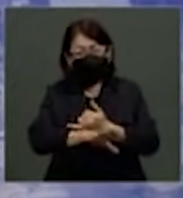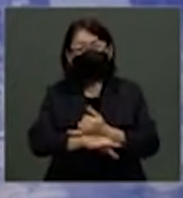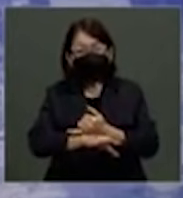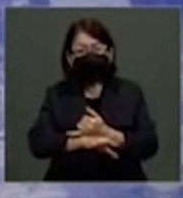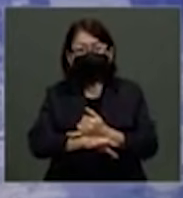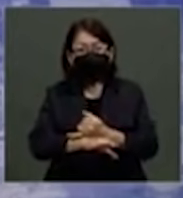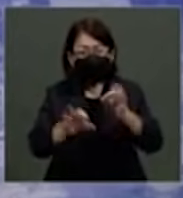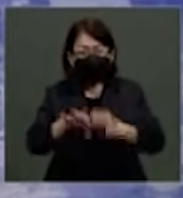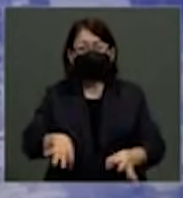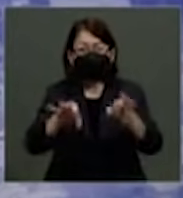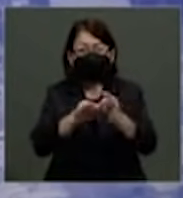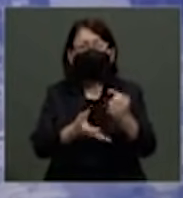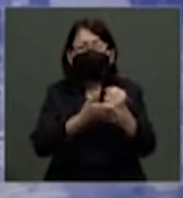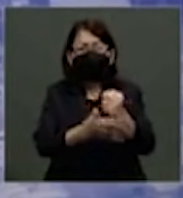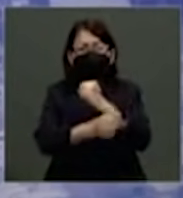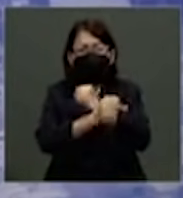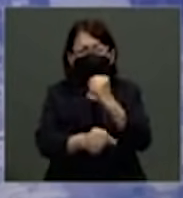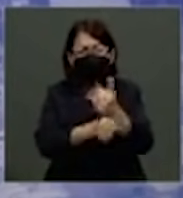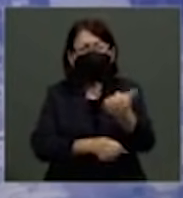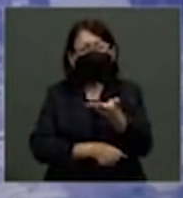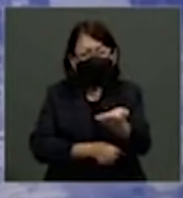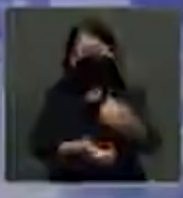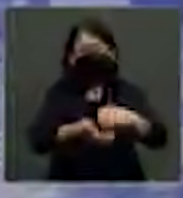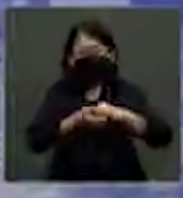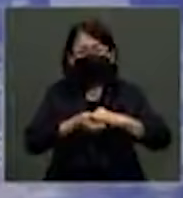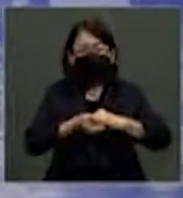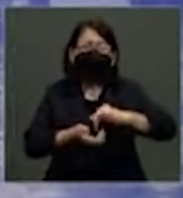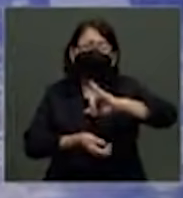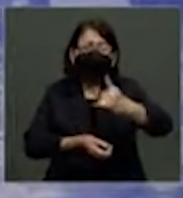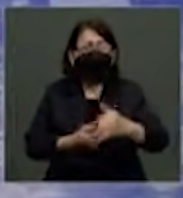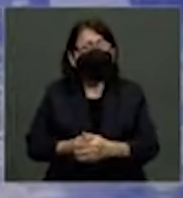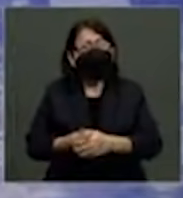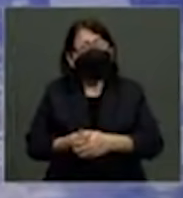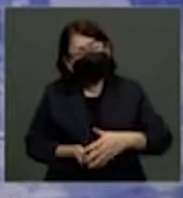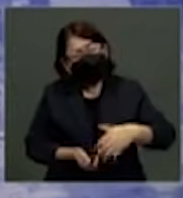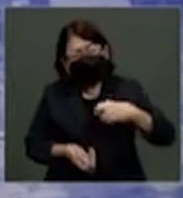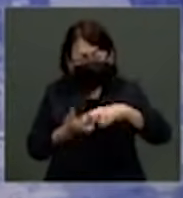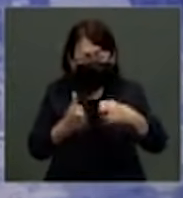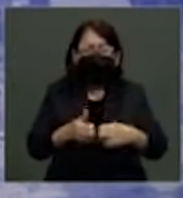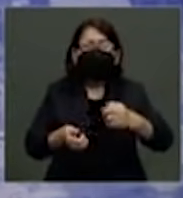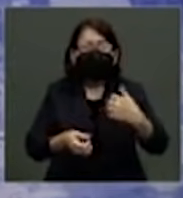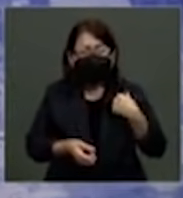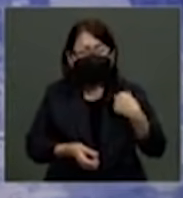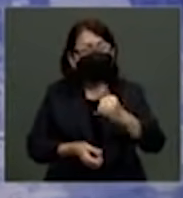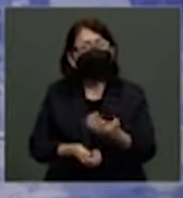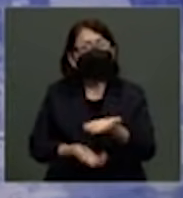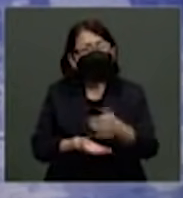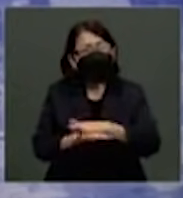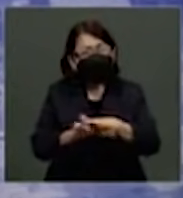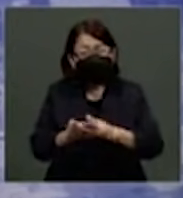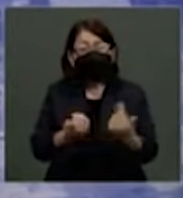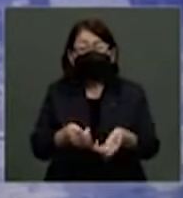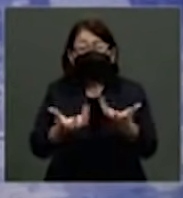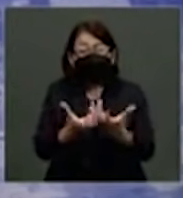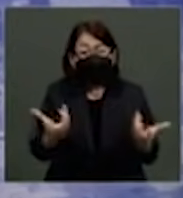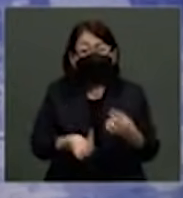นั้นการป้องกันควบคุมระหว่างการใช้ขนส่งสาธารณะมีส่วนสำคัญสูงมากในการที่จะควบคุมโรคก็ขอความร่วมมือท่านด้วยอาจจะ